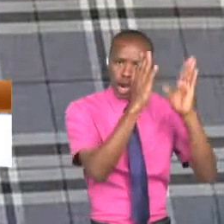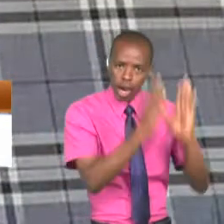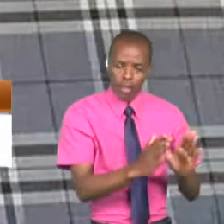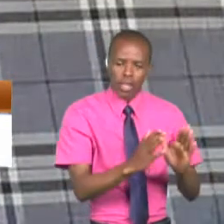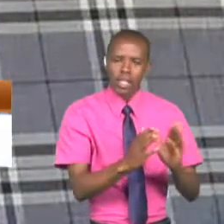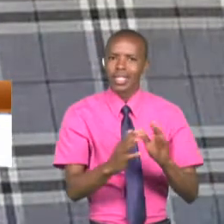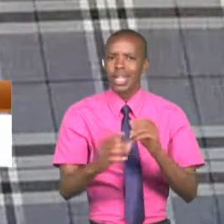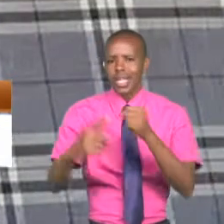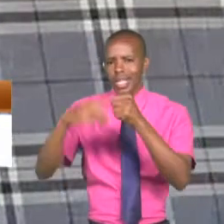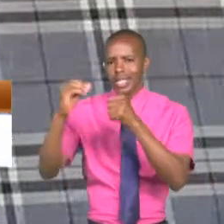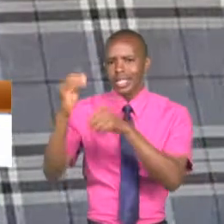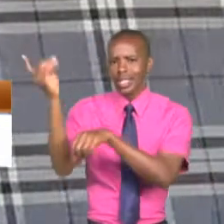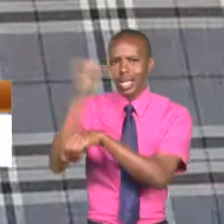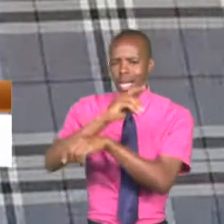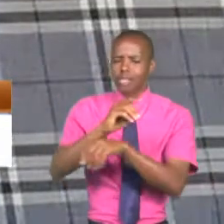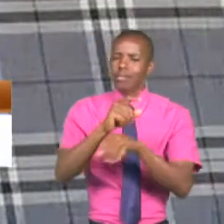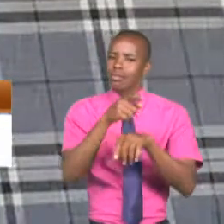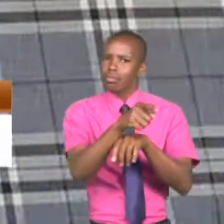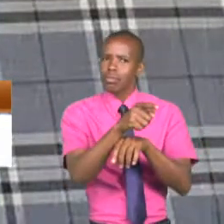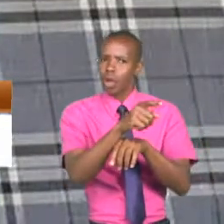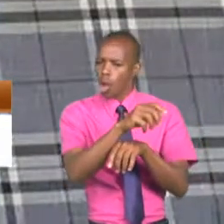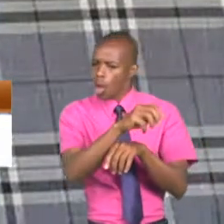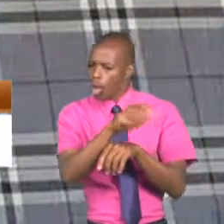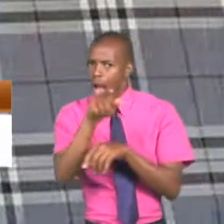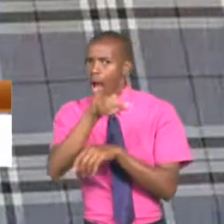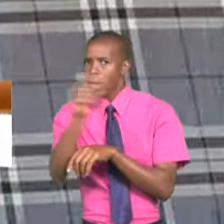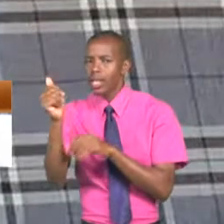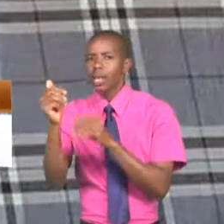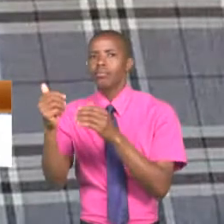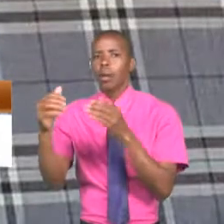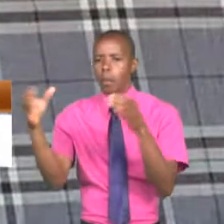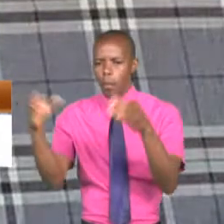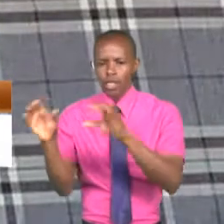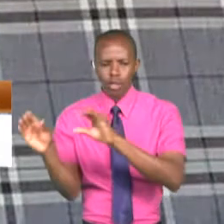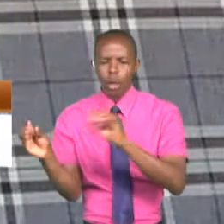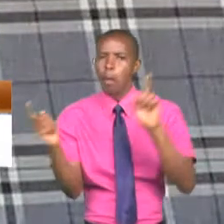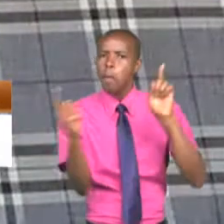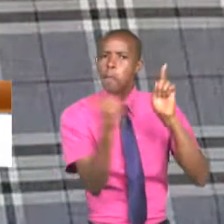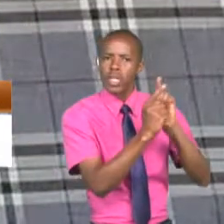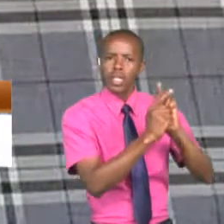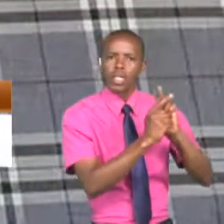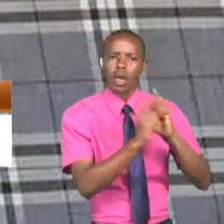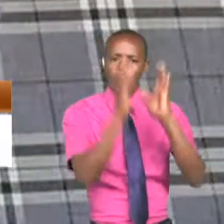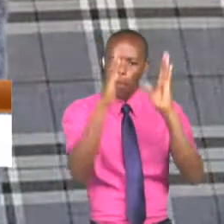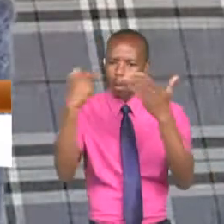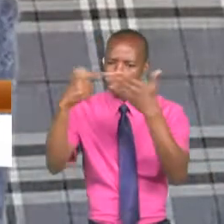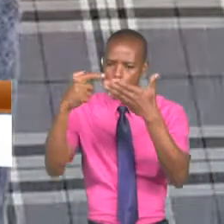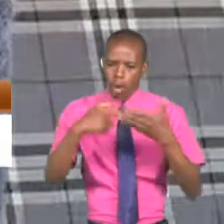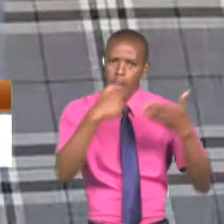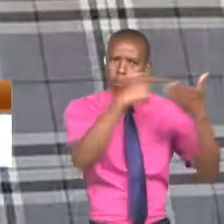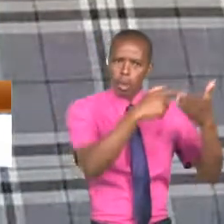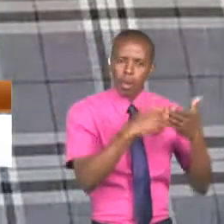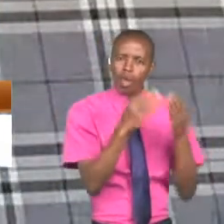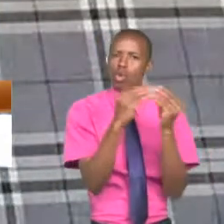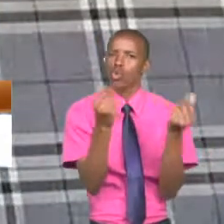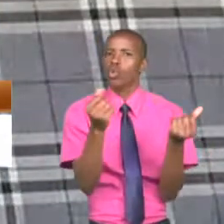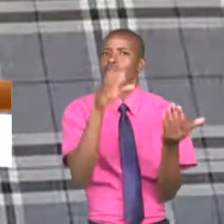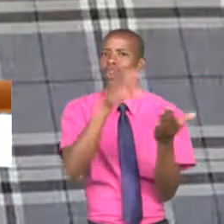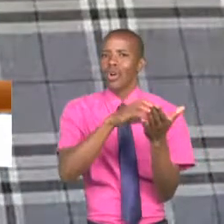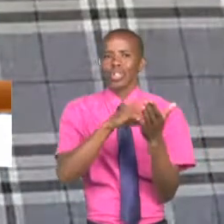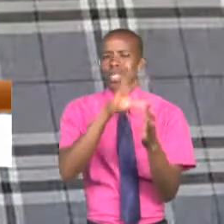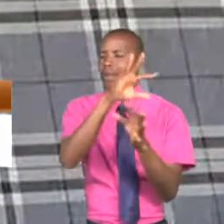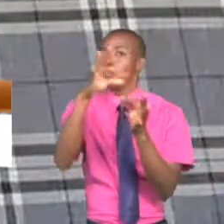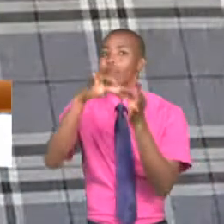only 60 days. Wewe na mwenzako mnakutana in the presence of the mediator na mnasuluhisha kesi yenu kwa